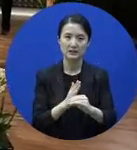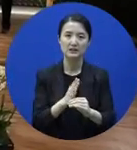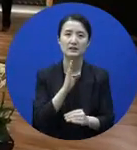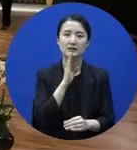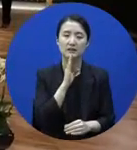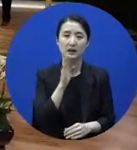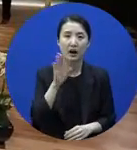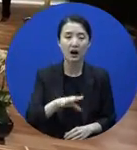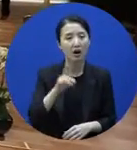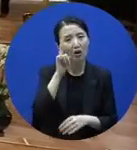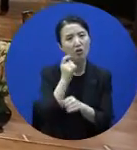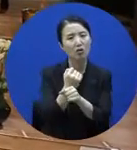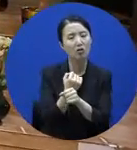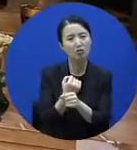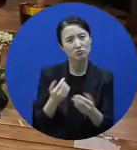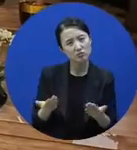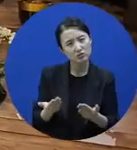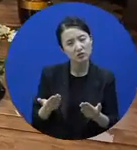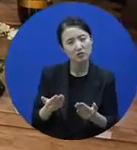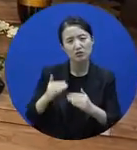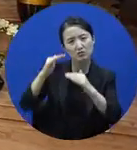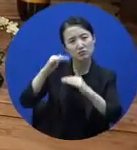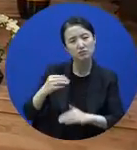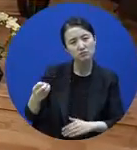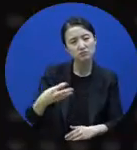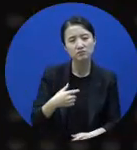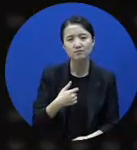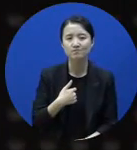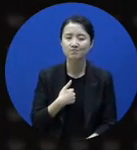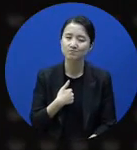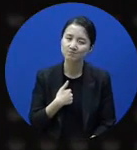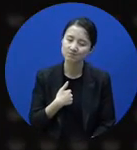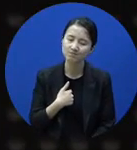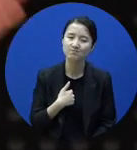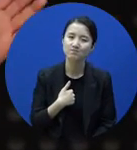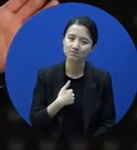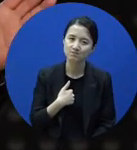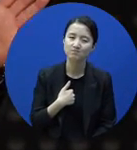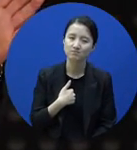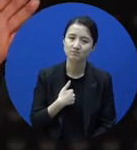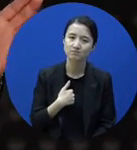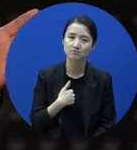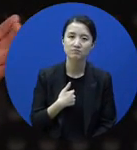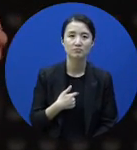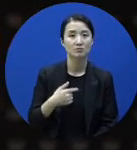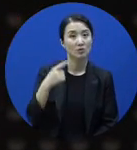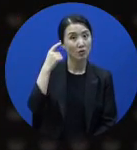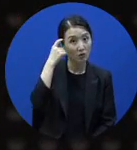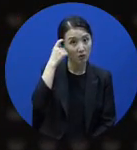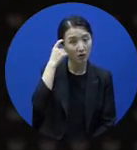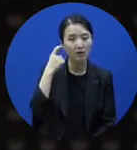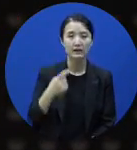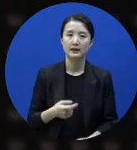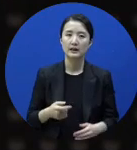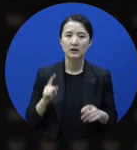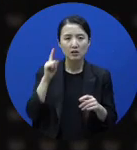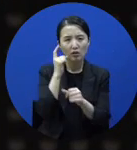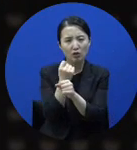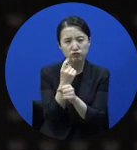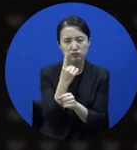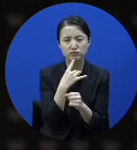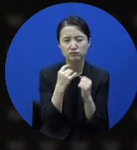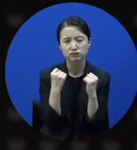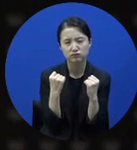나와서 어떤 일을 할 수 있을지에 대한 잘 파악이 안 됩니다. 왜 그러냐면 직장 외인 사람들하고 많은 대화를 해보지